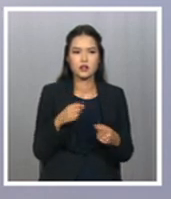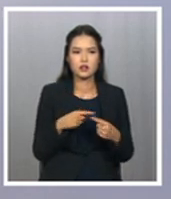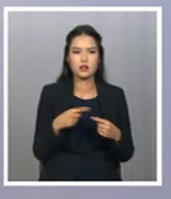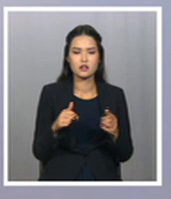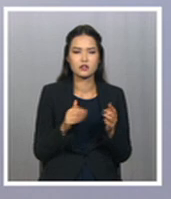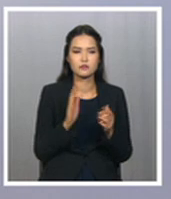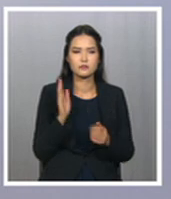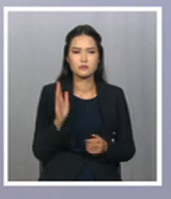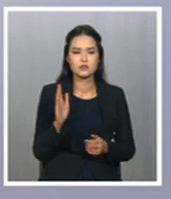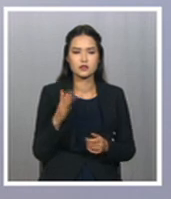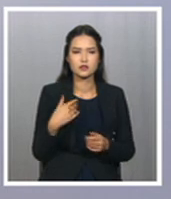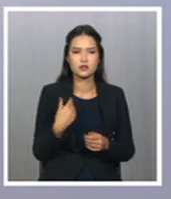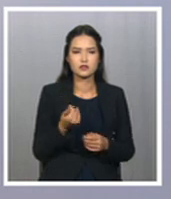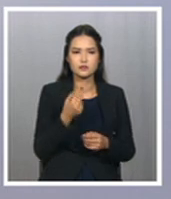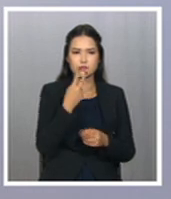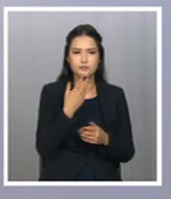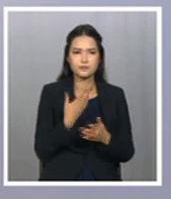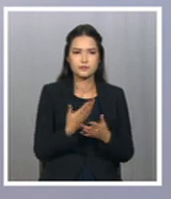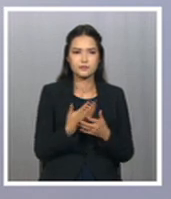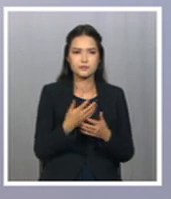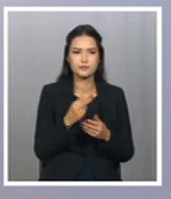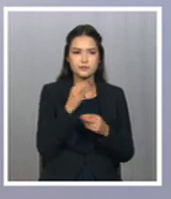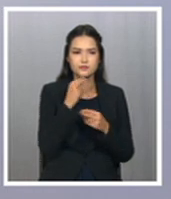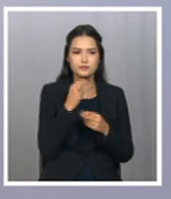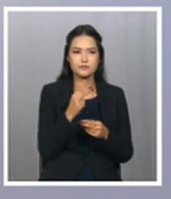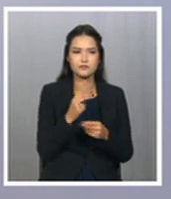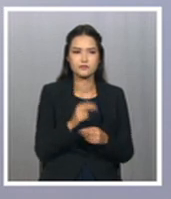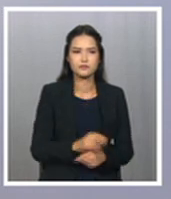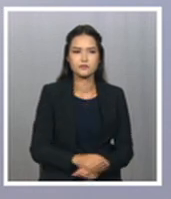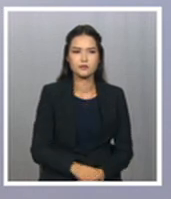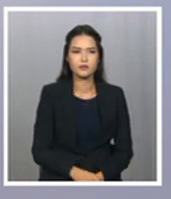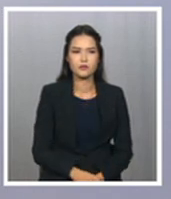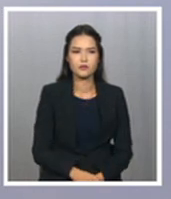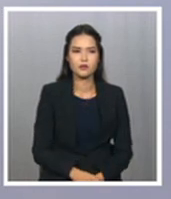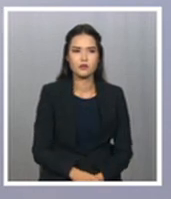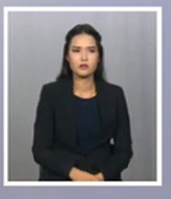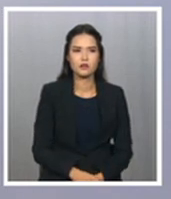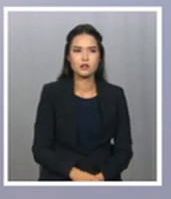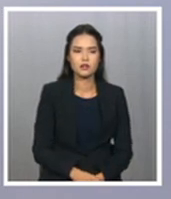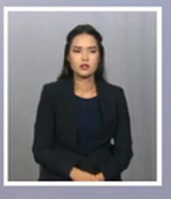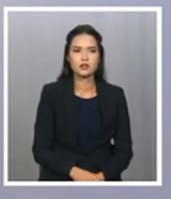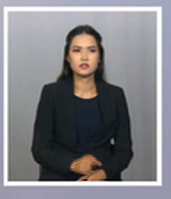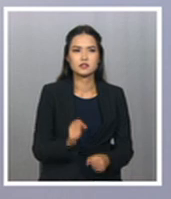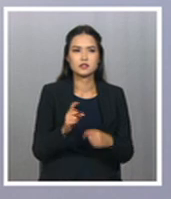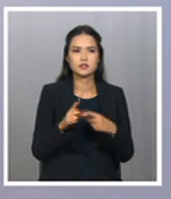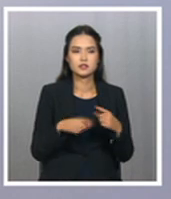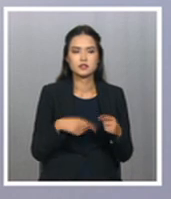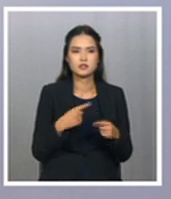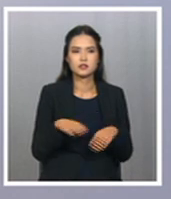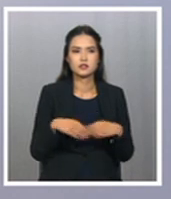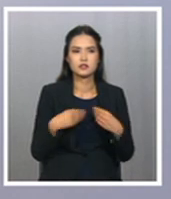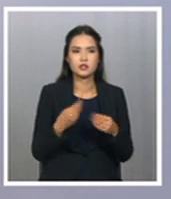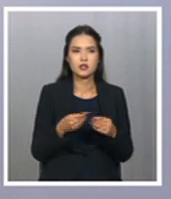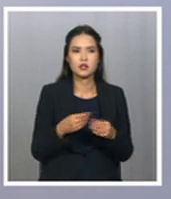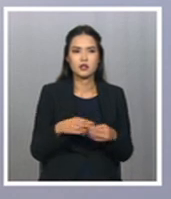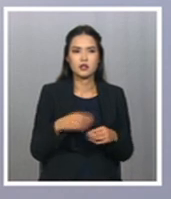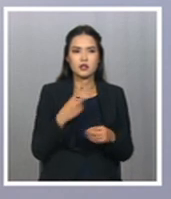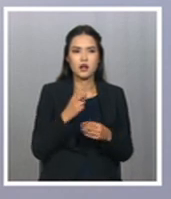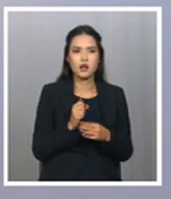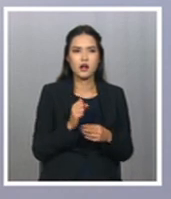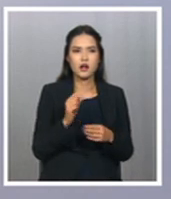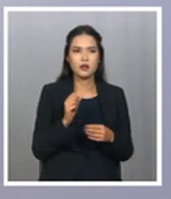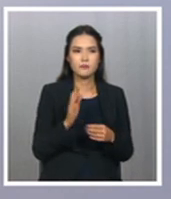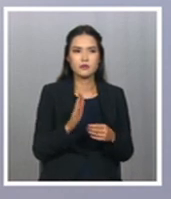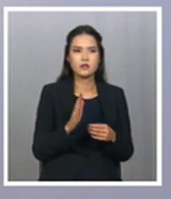градустан мына екі бұрышты азайтасыз. Енді барлық бұрыштары белгілі және АБ қабырғалары